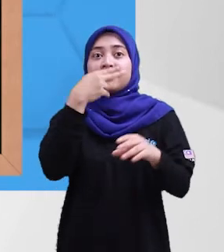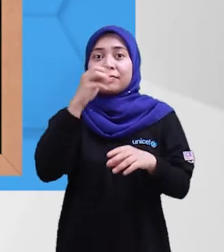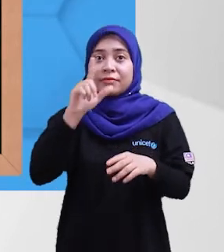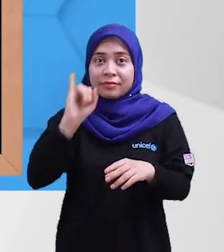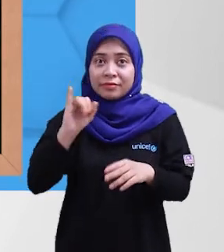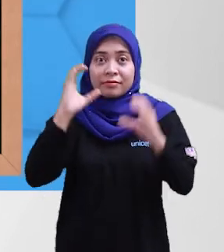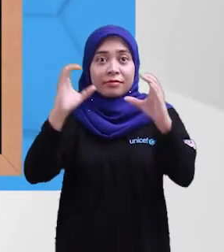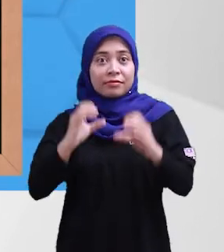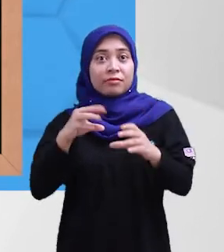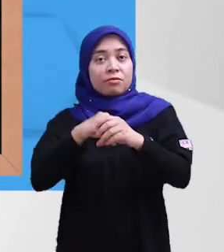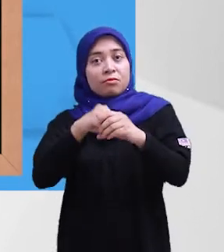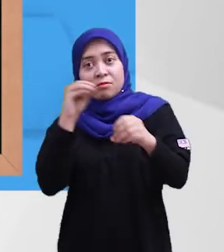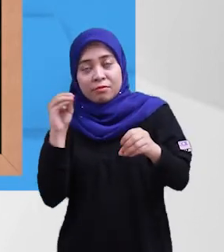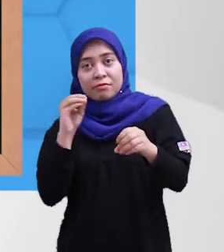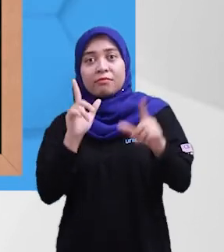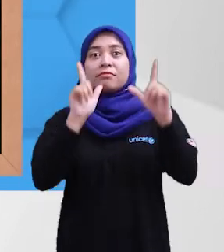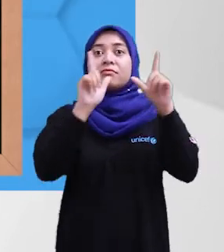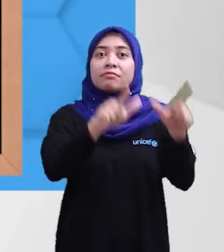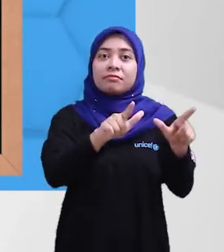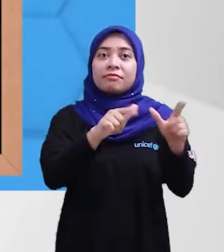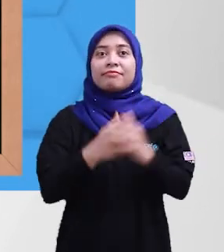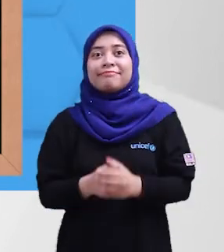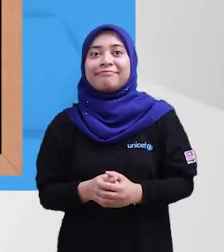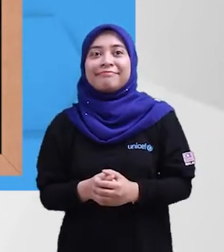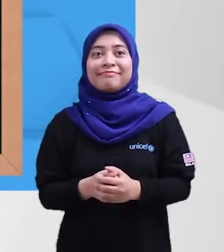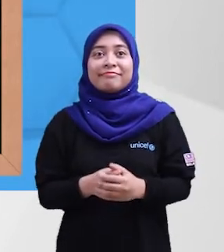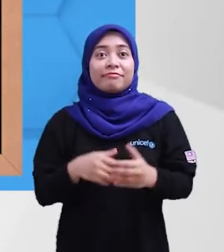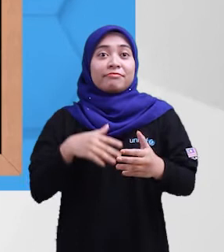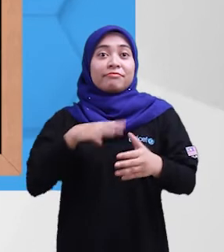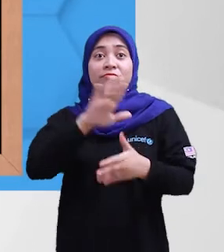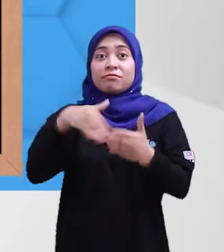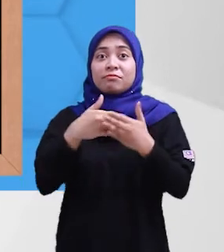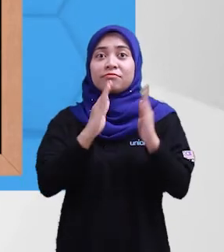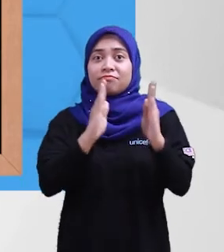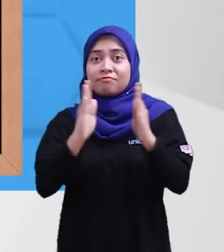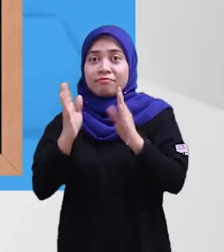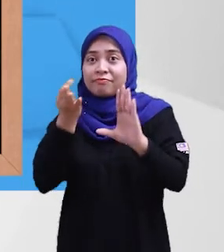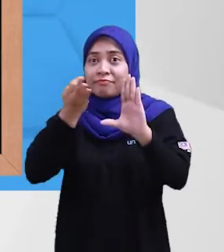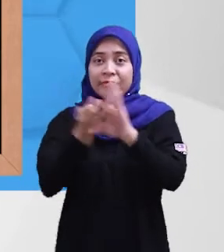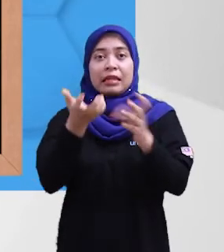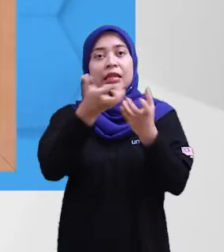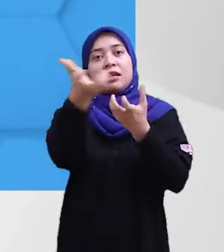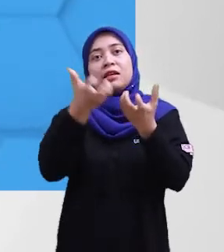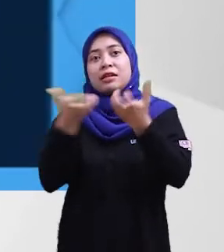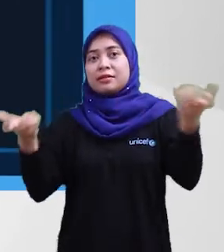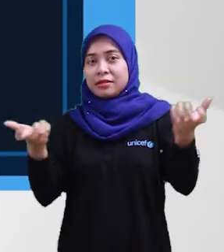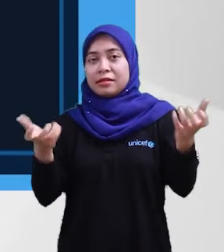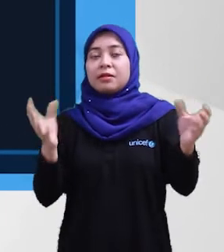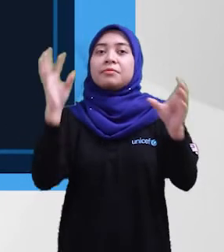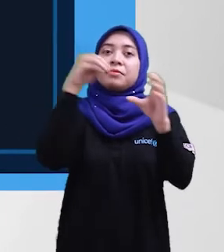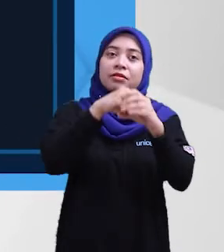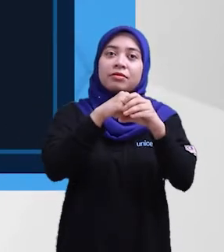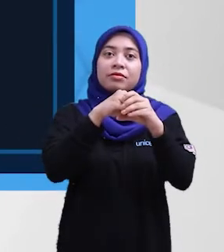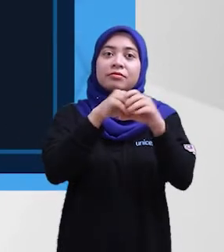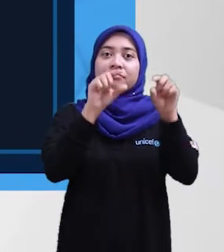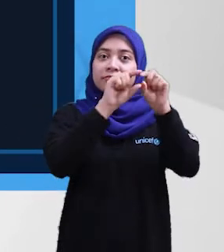Cara terbaik adalah dengan menggunakan CSS luaran, external, iaitu letak kesemua atur cara CSS ke dalam fail yang berasingan